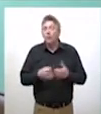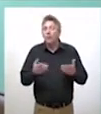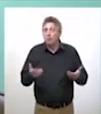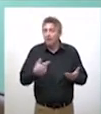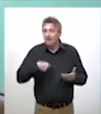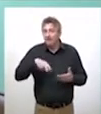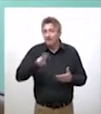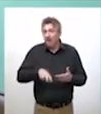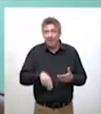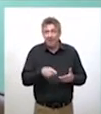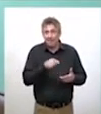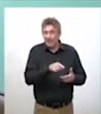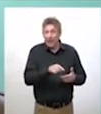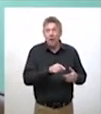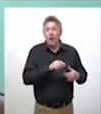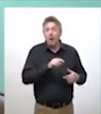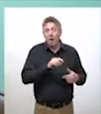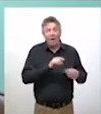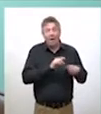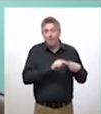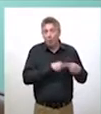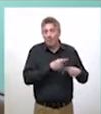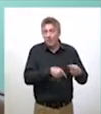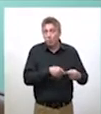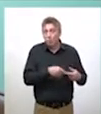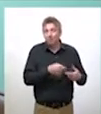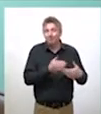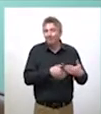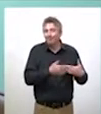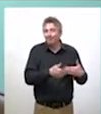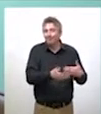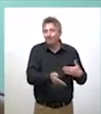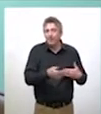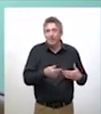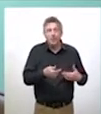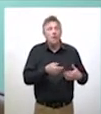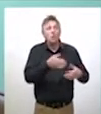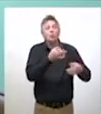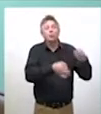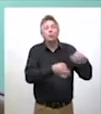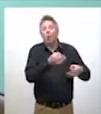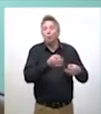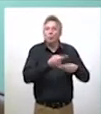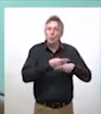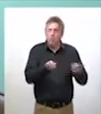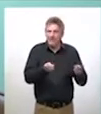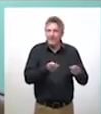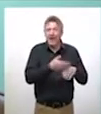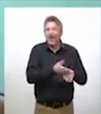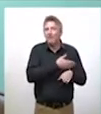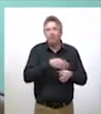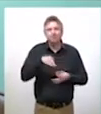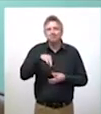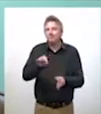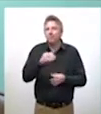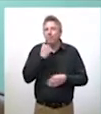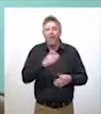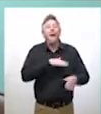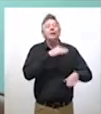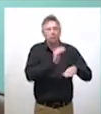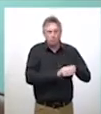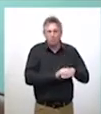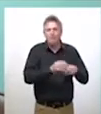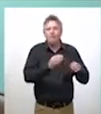communiquer sur cette procédure avant que l'audience qui est publique n'ait eu lieu. Et donc,